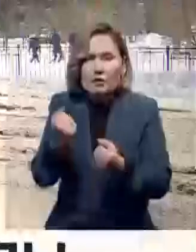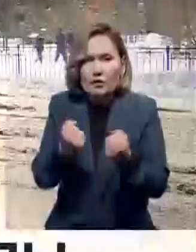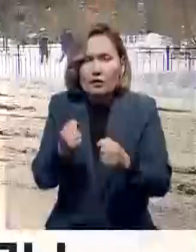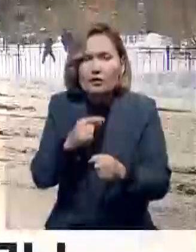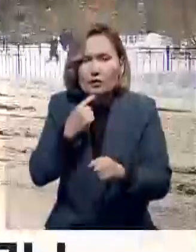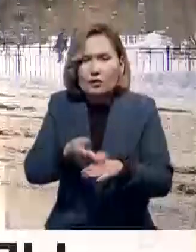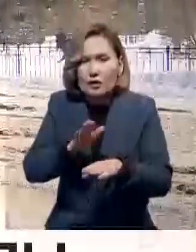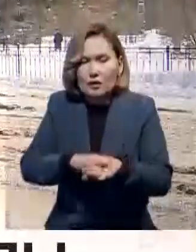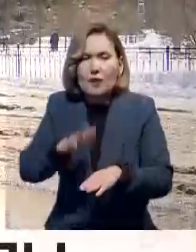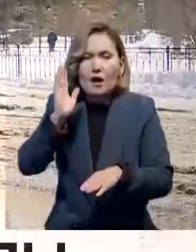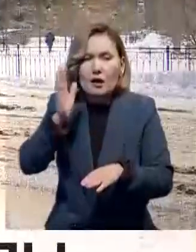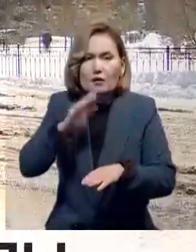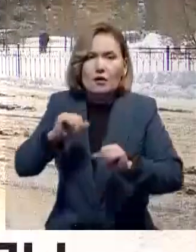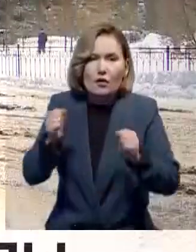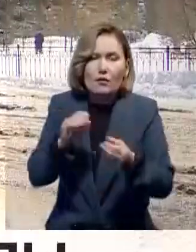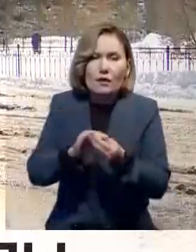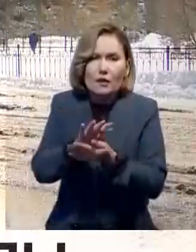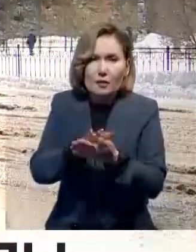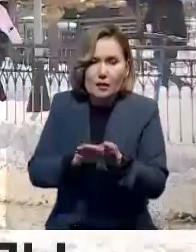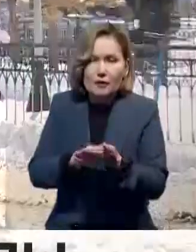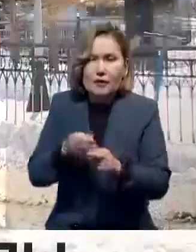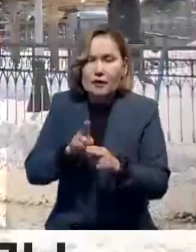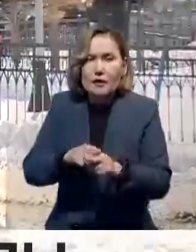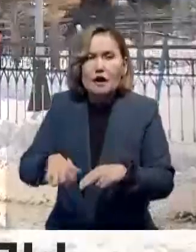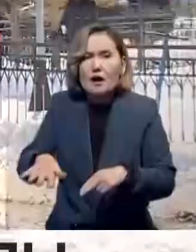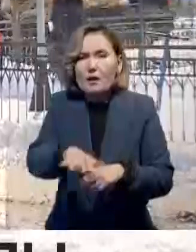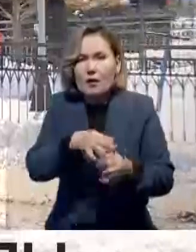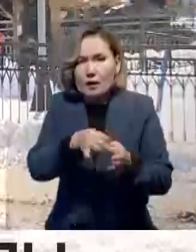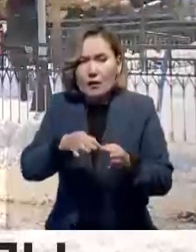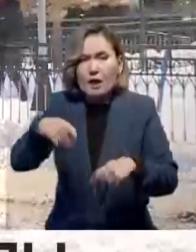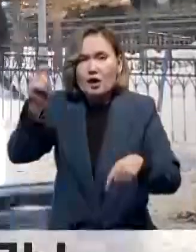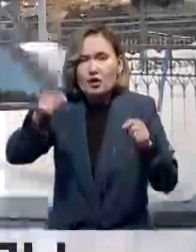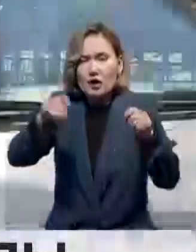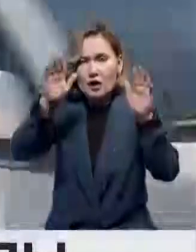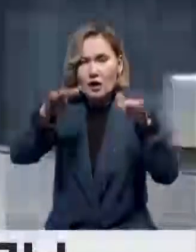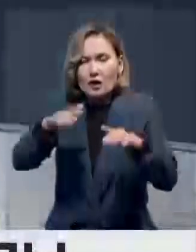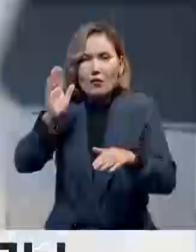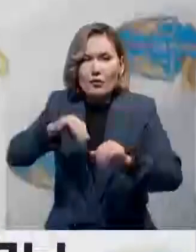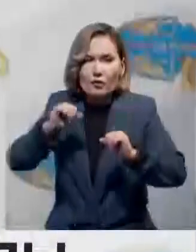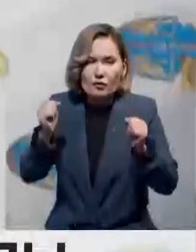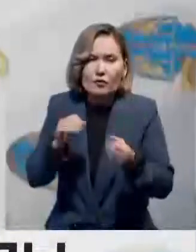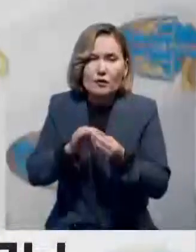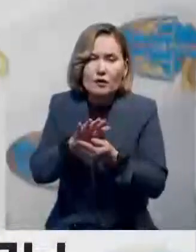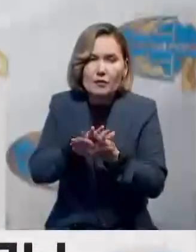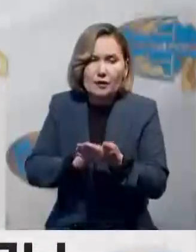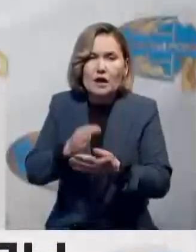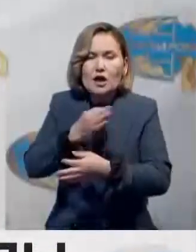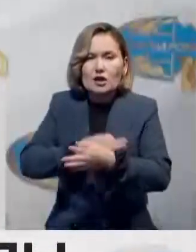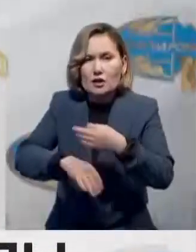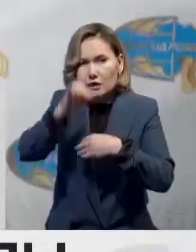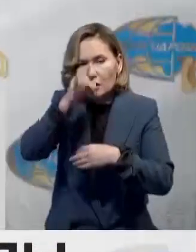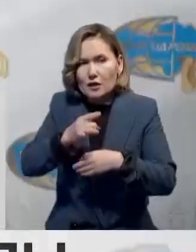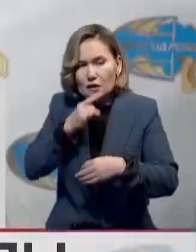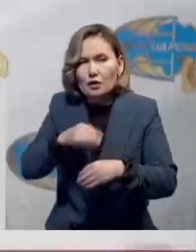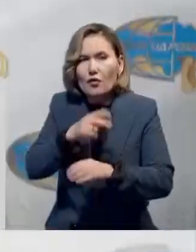тұрақсыз ауа райы алдағы уақытта да сақталатынын айтуда. Елдің басым бөлігінде жаңбыр мен қар жауады, күн суытады. Шығыста 18 сәуірде қатты